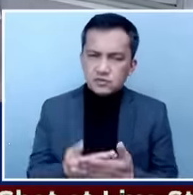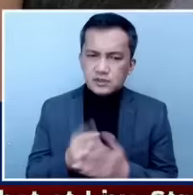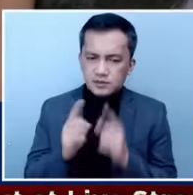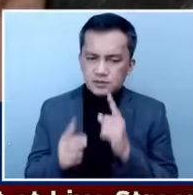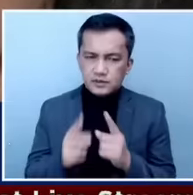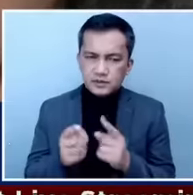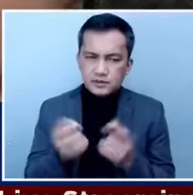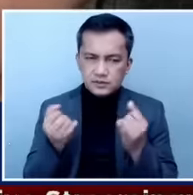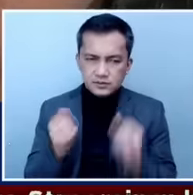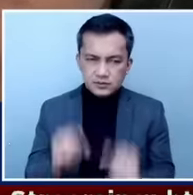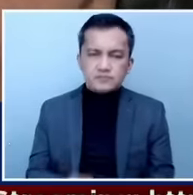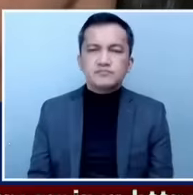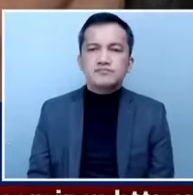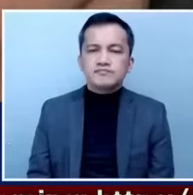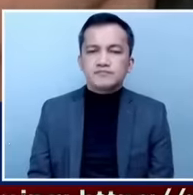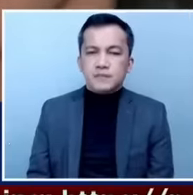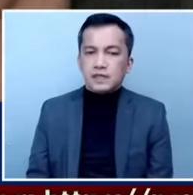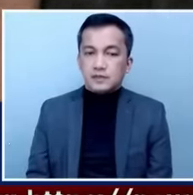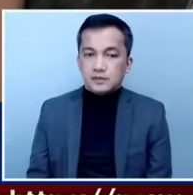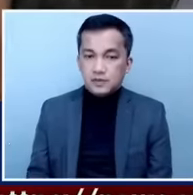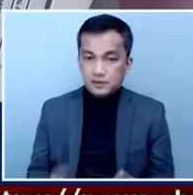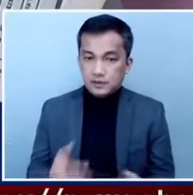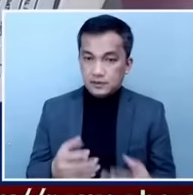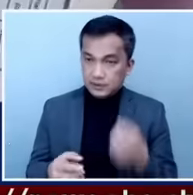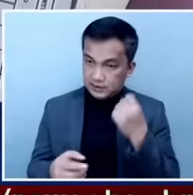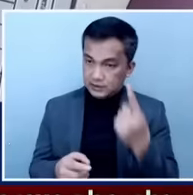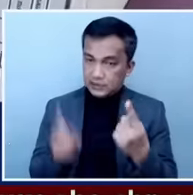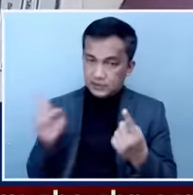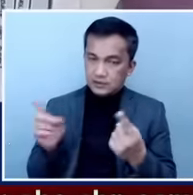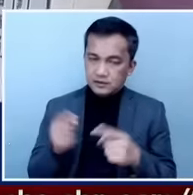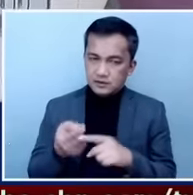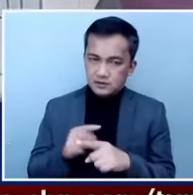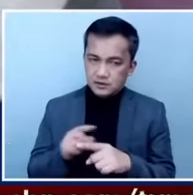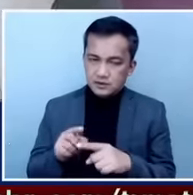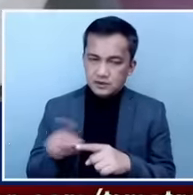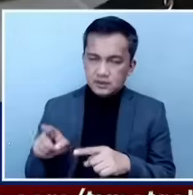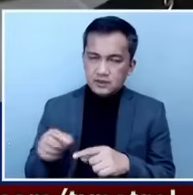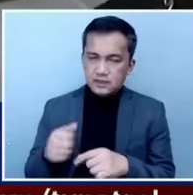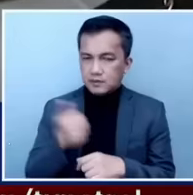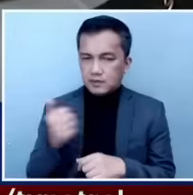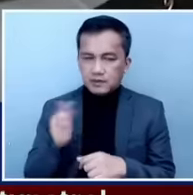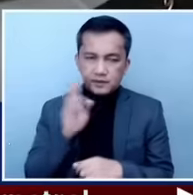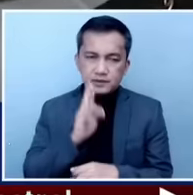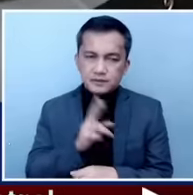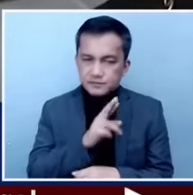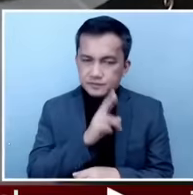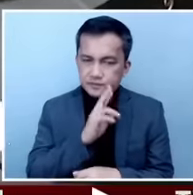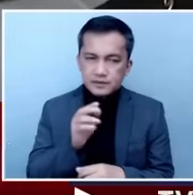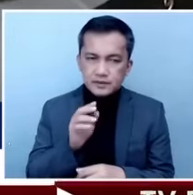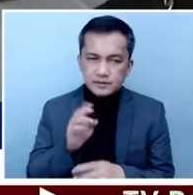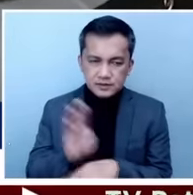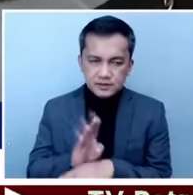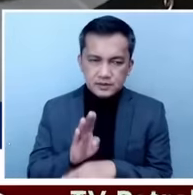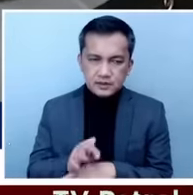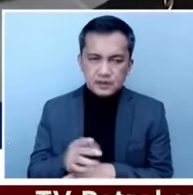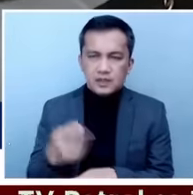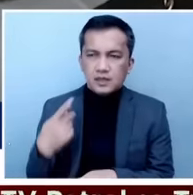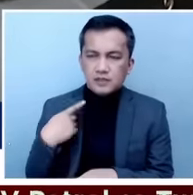ito. Bagamat naiintindihan rin niya ang pinanggalingan ng ilang ma-establishmento. Siyempre may puhunan